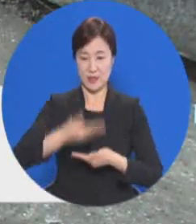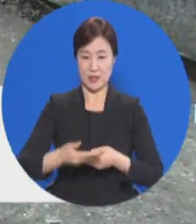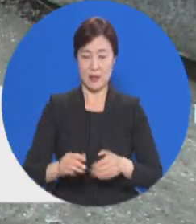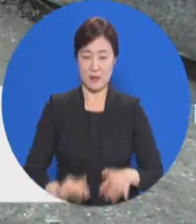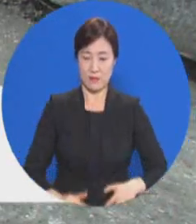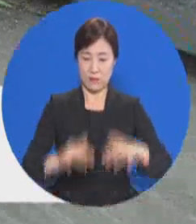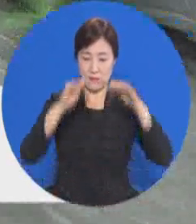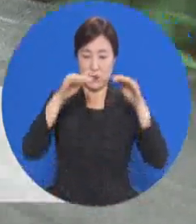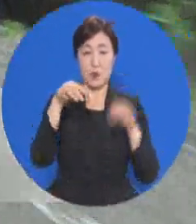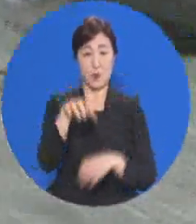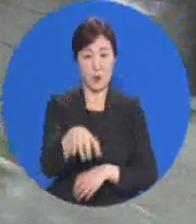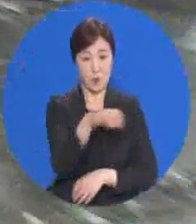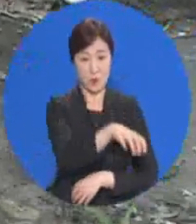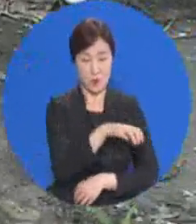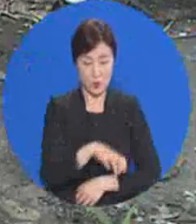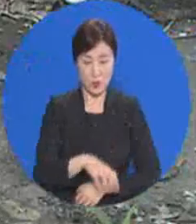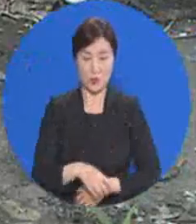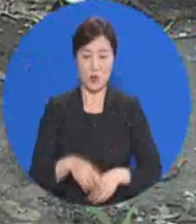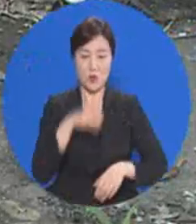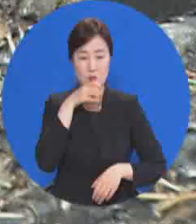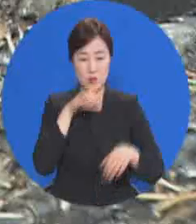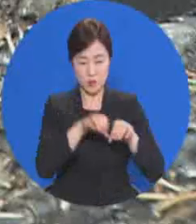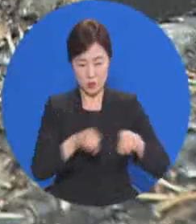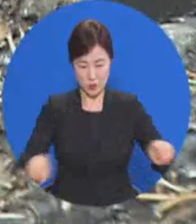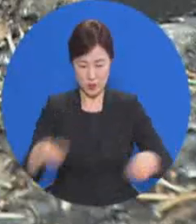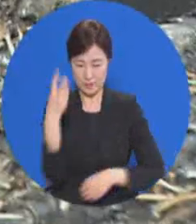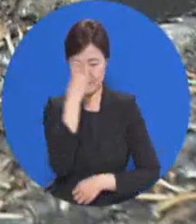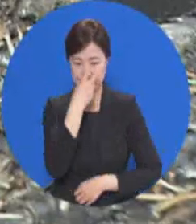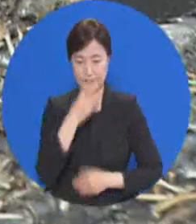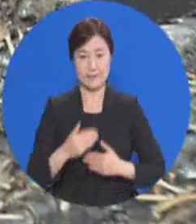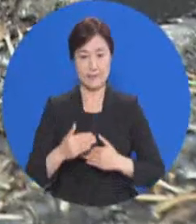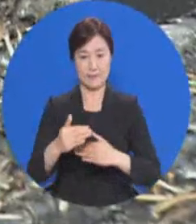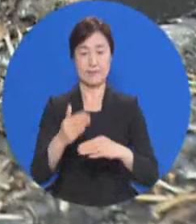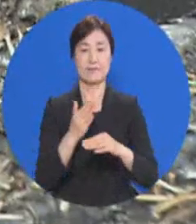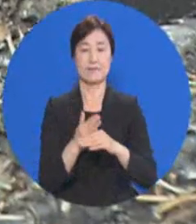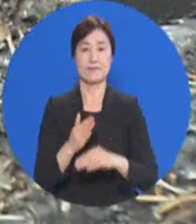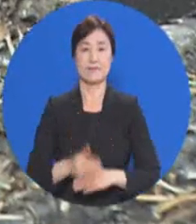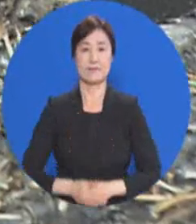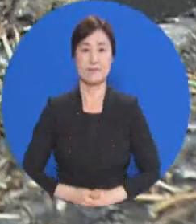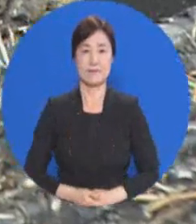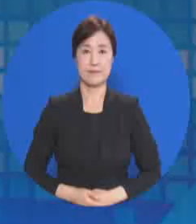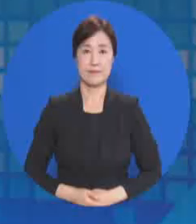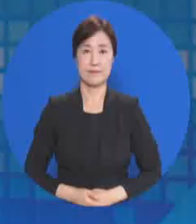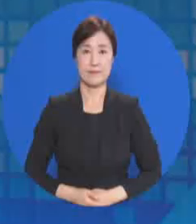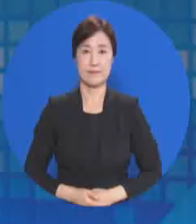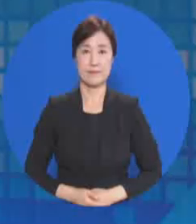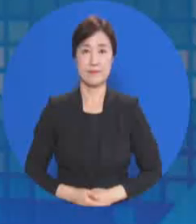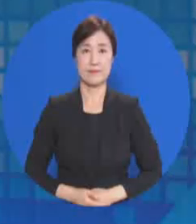침전 구간에 대해서도 하수관로 준설을 지속적으로 추진하기로 했습니다.